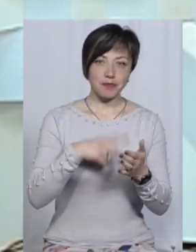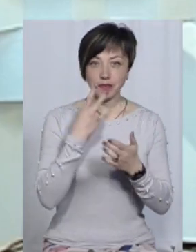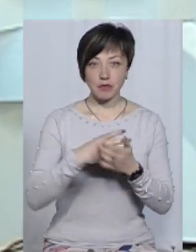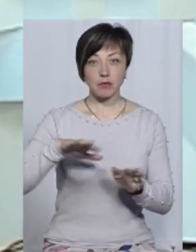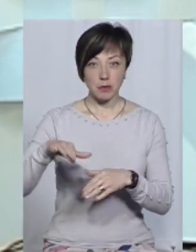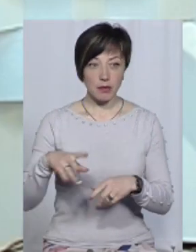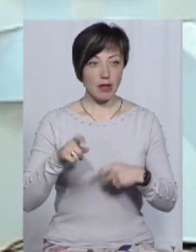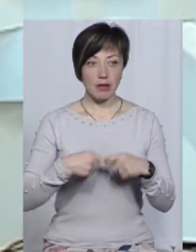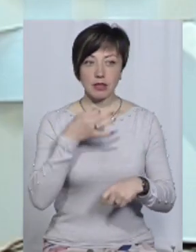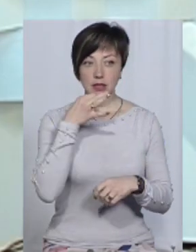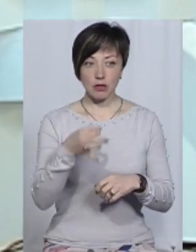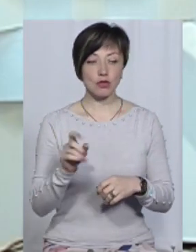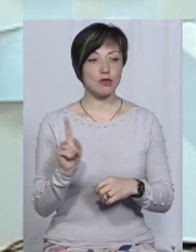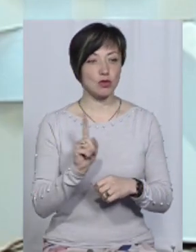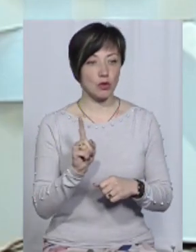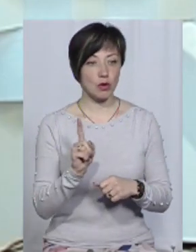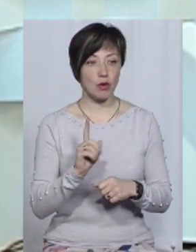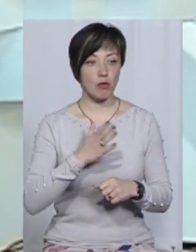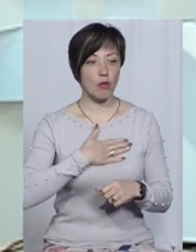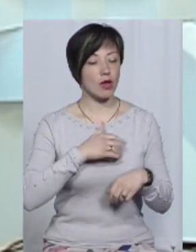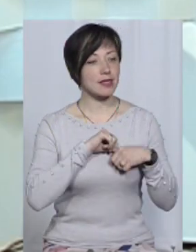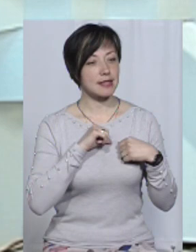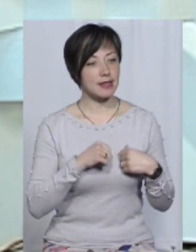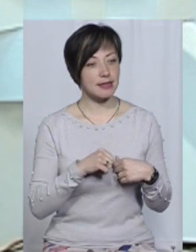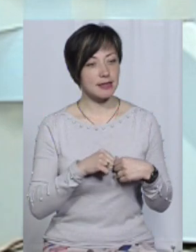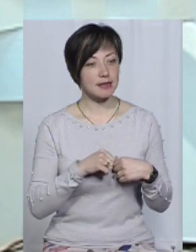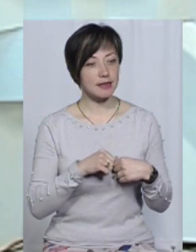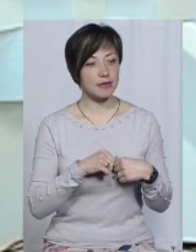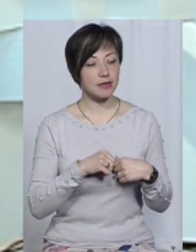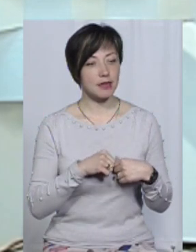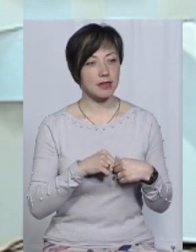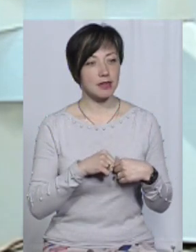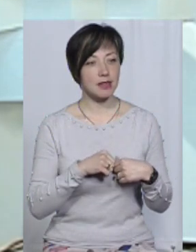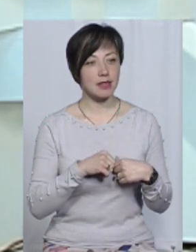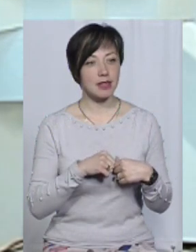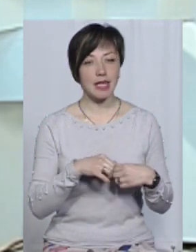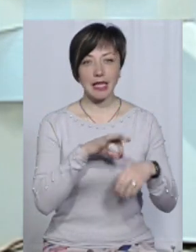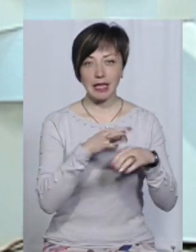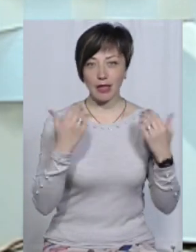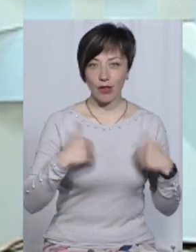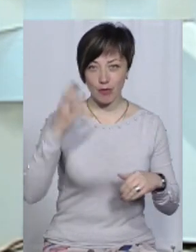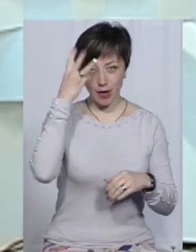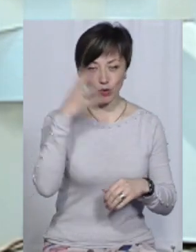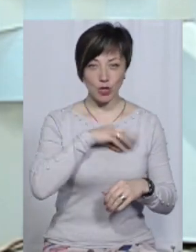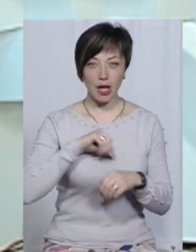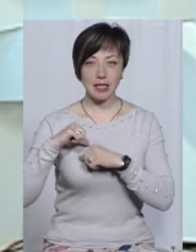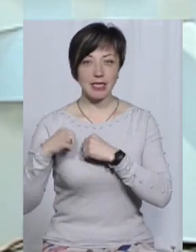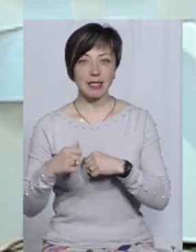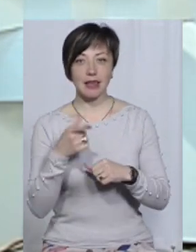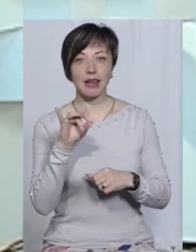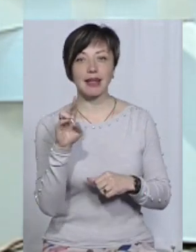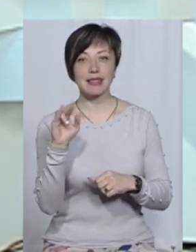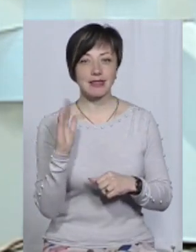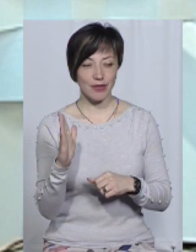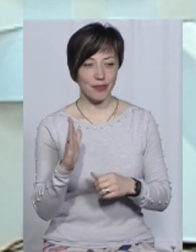але потім я недаремно сказав, що моє серце, тіло моє в Хмельницькому і душа, а серце в Грицеві,